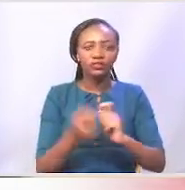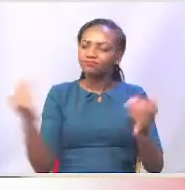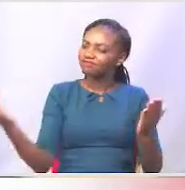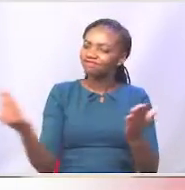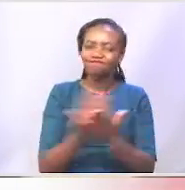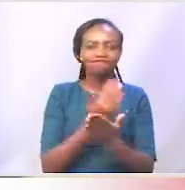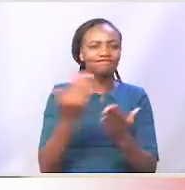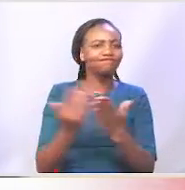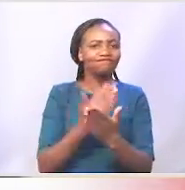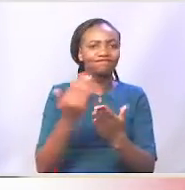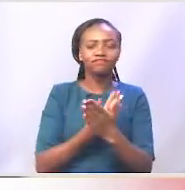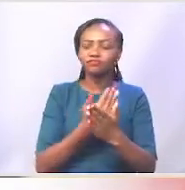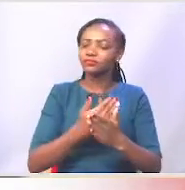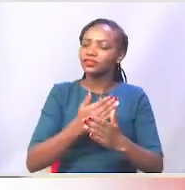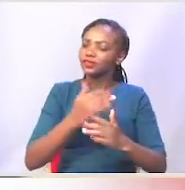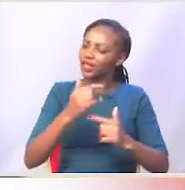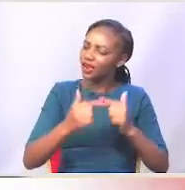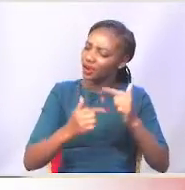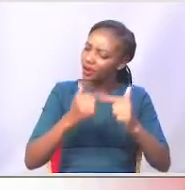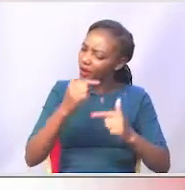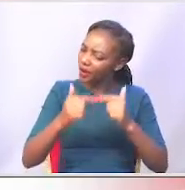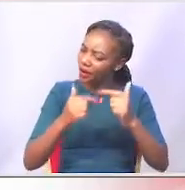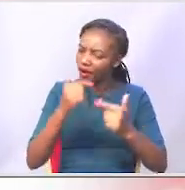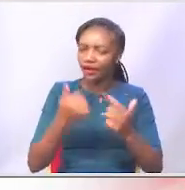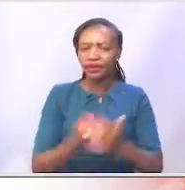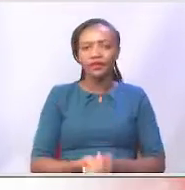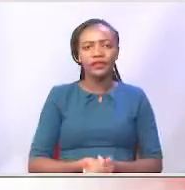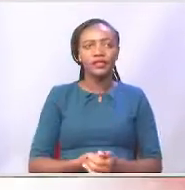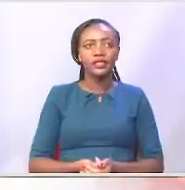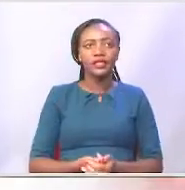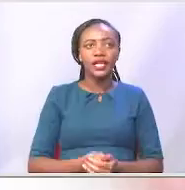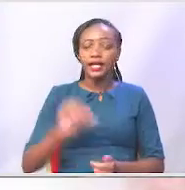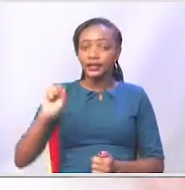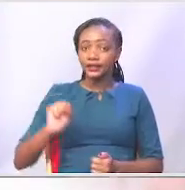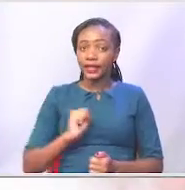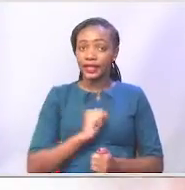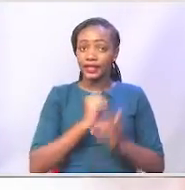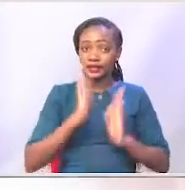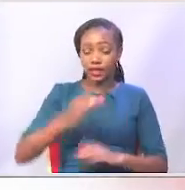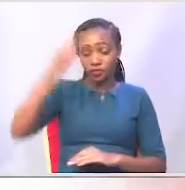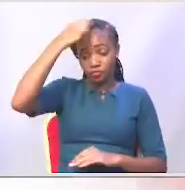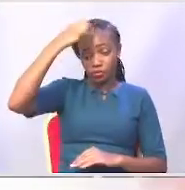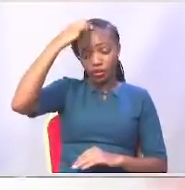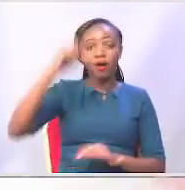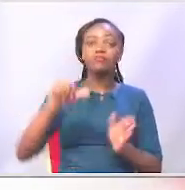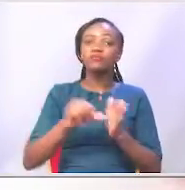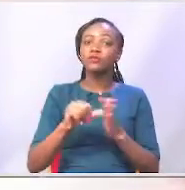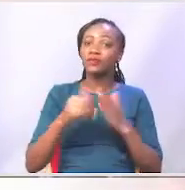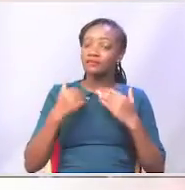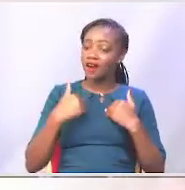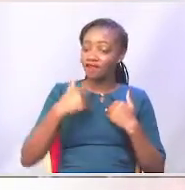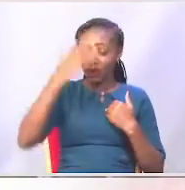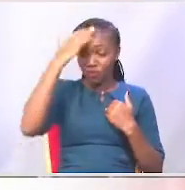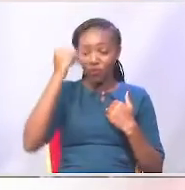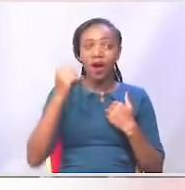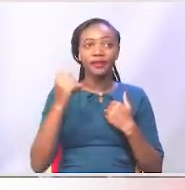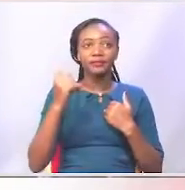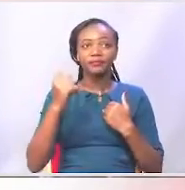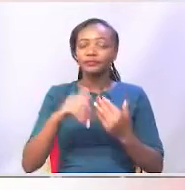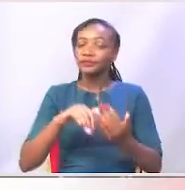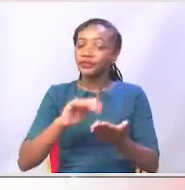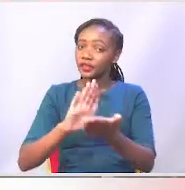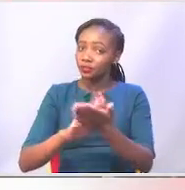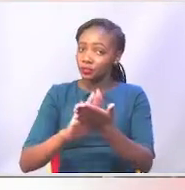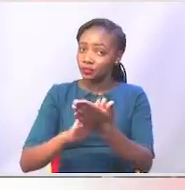miguu, tukatoa engine, tukatoa mataa, tukahama nayo. Seneta wa Bungoma akijipata pabaya baada ya kuonekana akimpendekeza aliyekuwa gavana wa